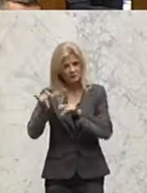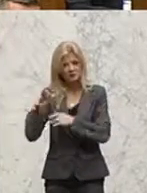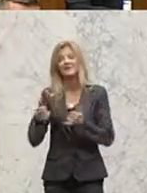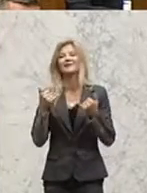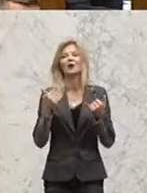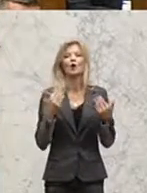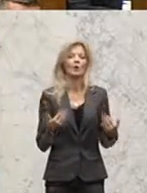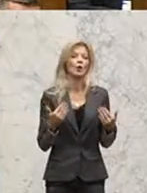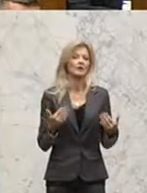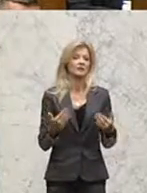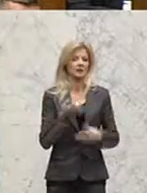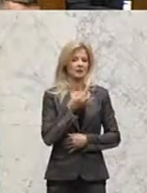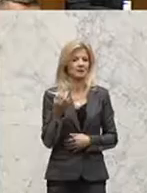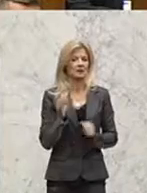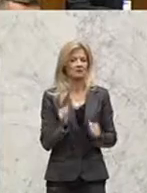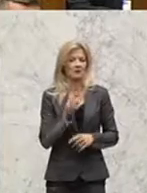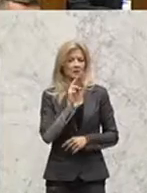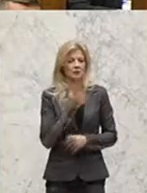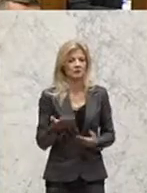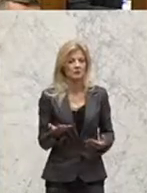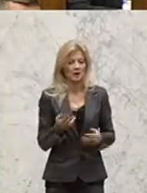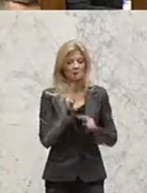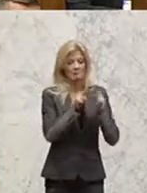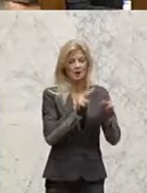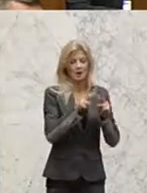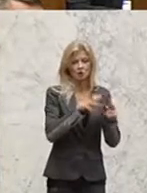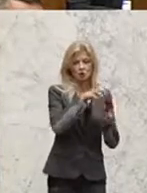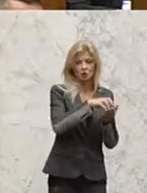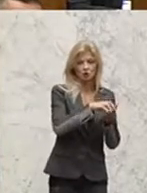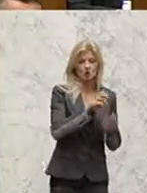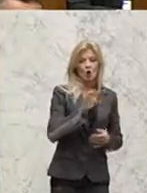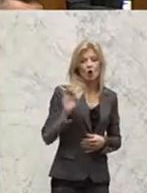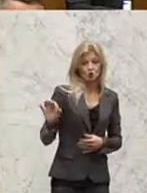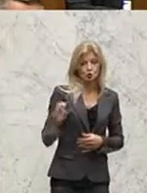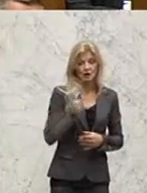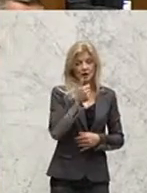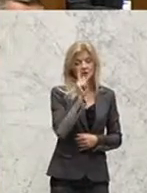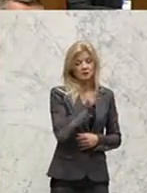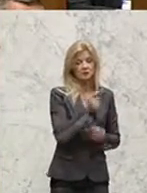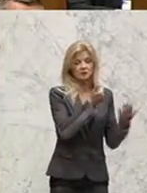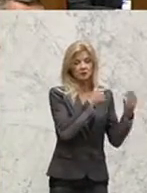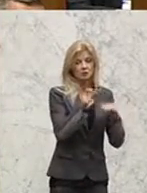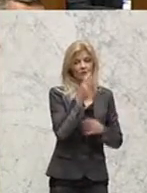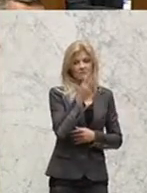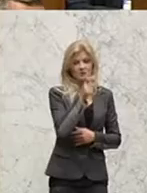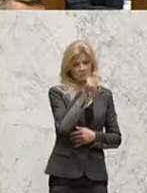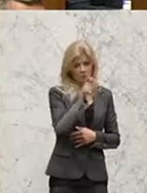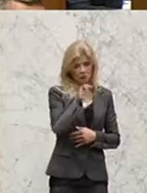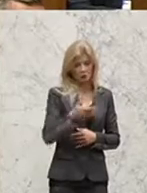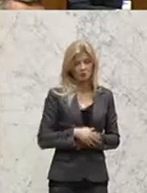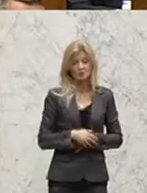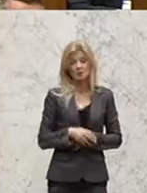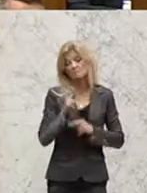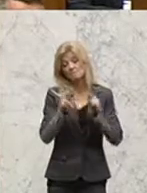heutigen Tag wie folgt dar. In der Betreuungsstelle Ost befinden sich 1604 Personen, in